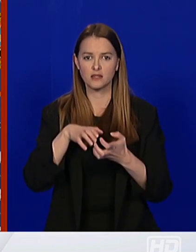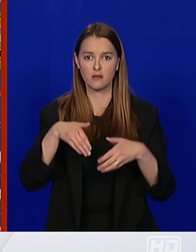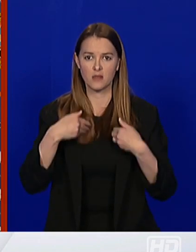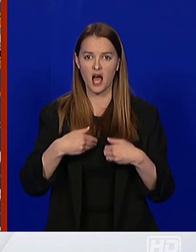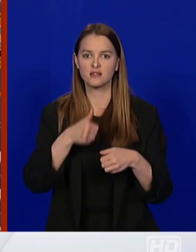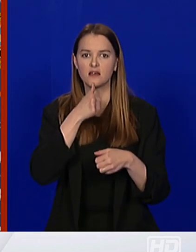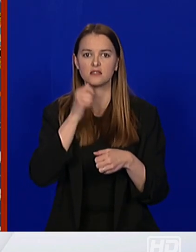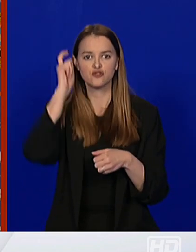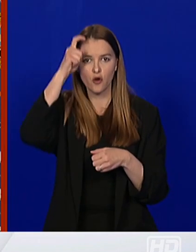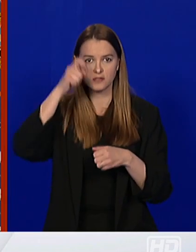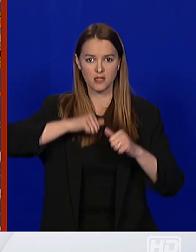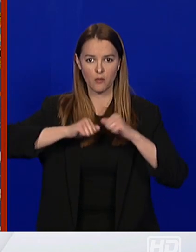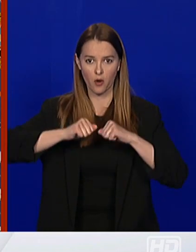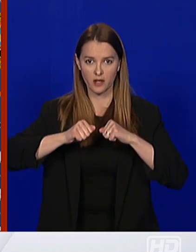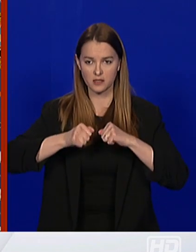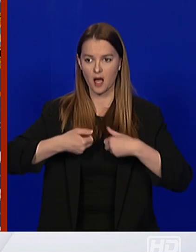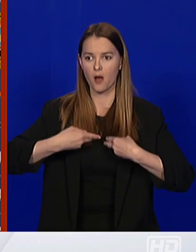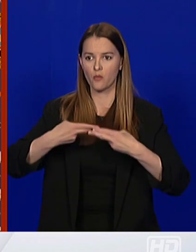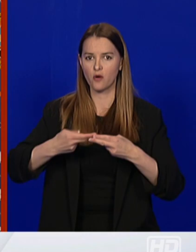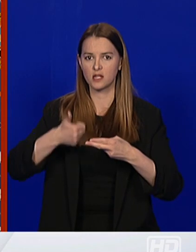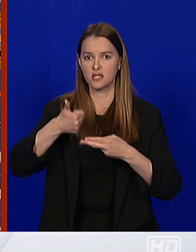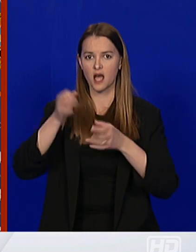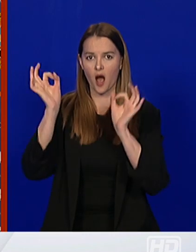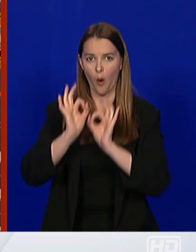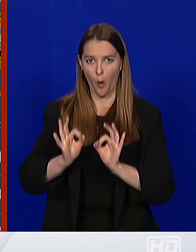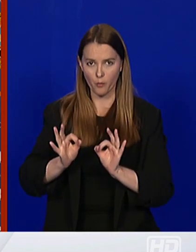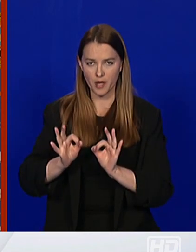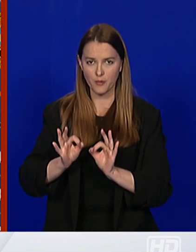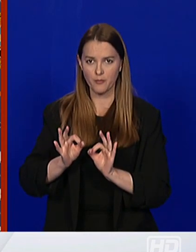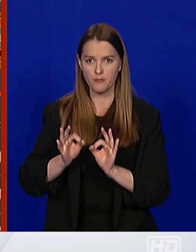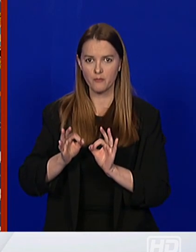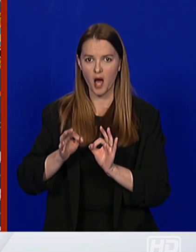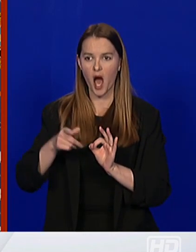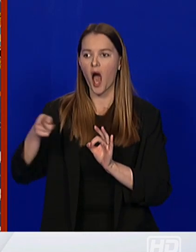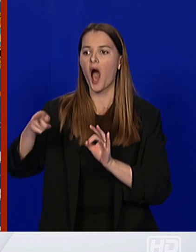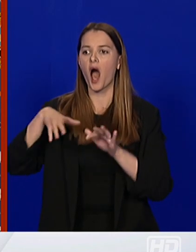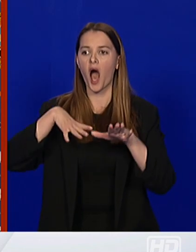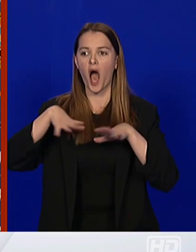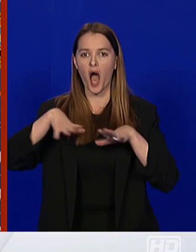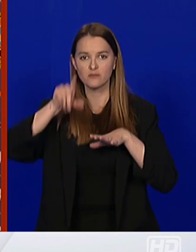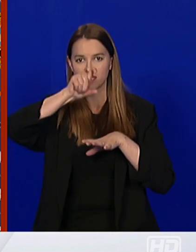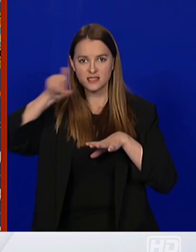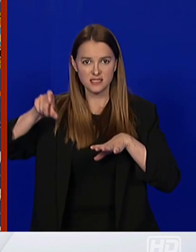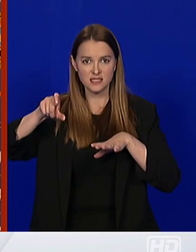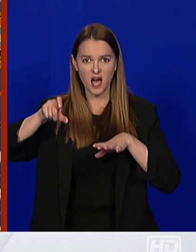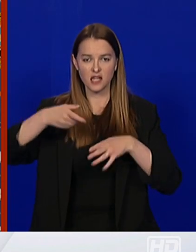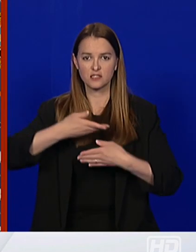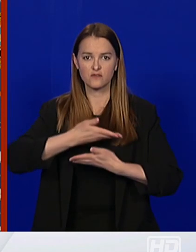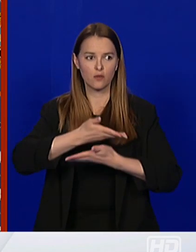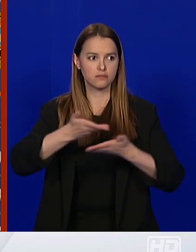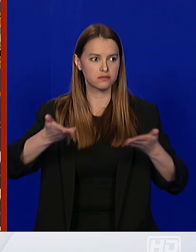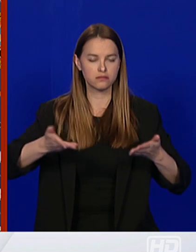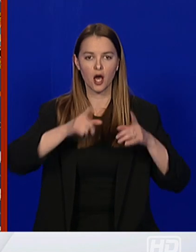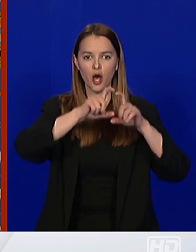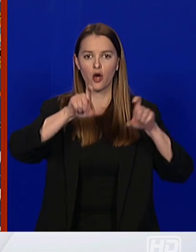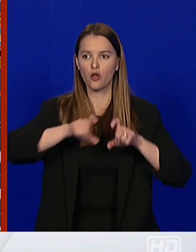politiku jednu količinu opreme koje je ministarstvo onda poslalo prema terenu, prema ovim domovima gdje je bilo suspektno, gdje se